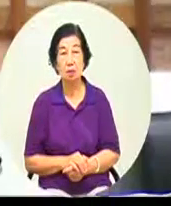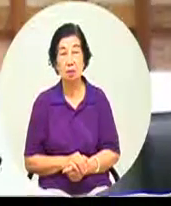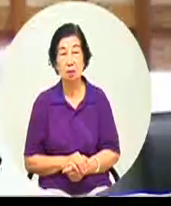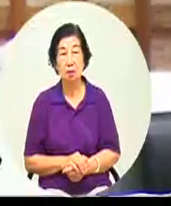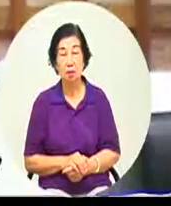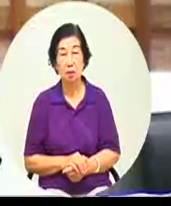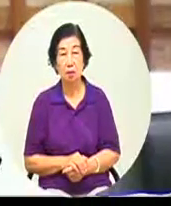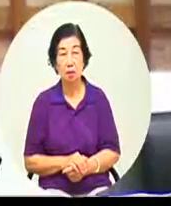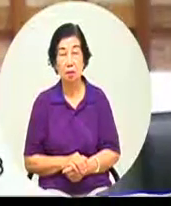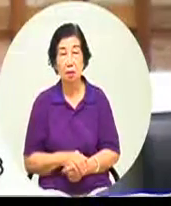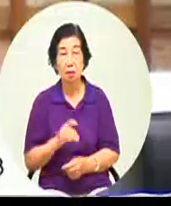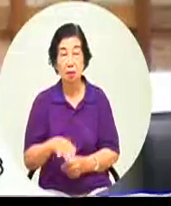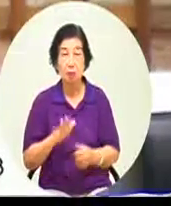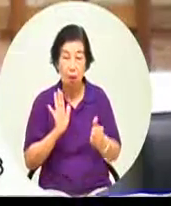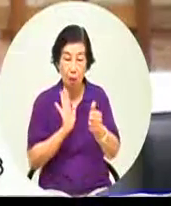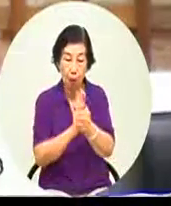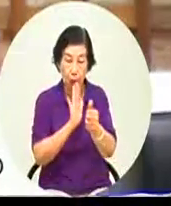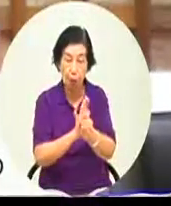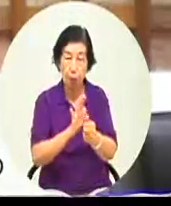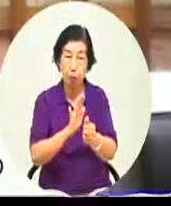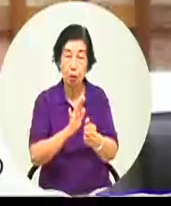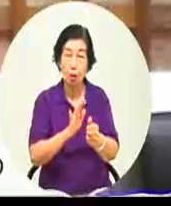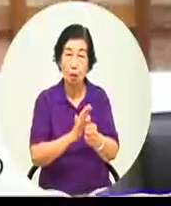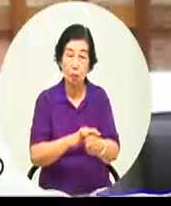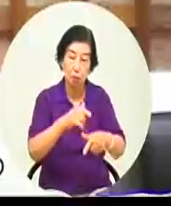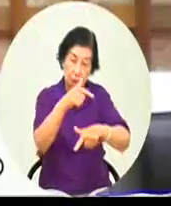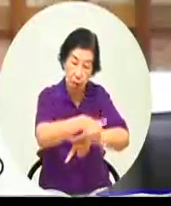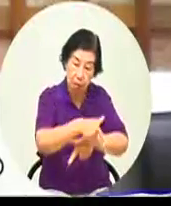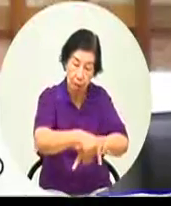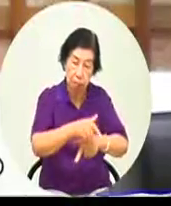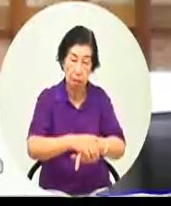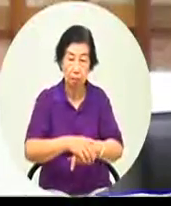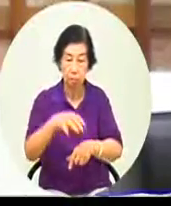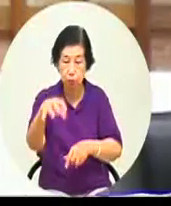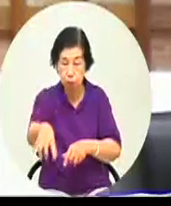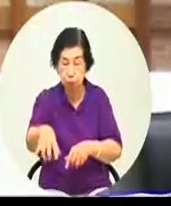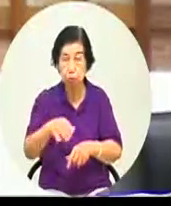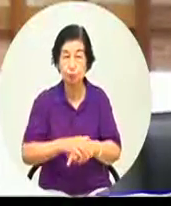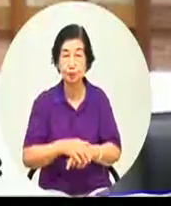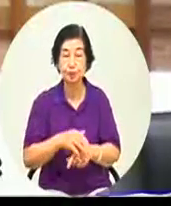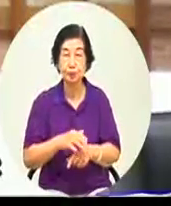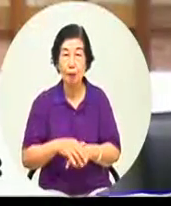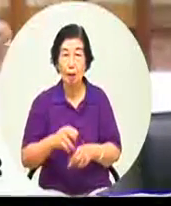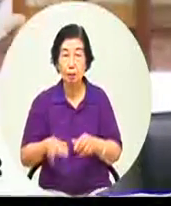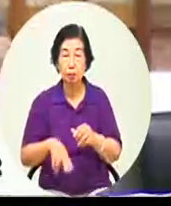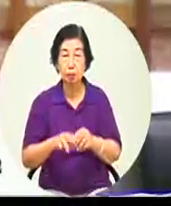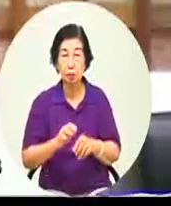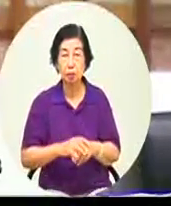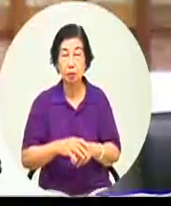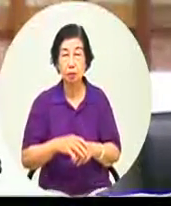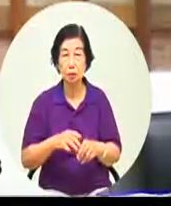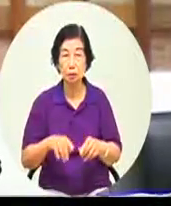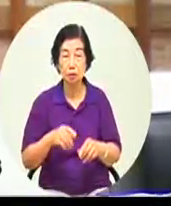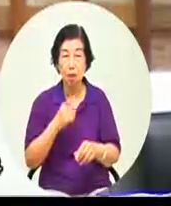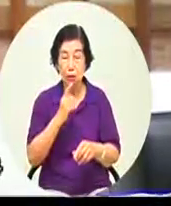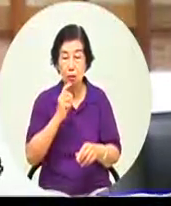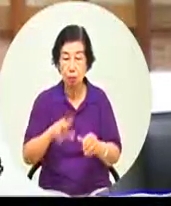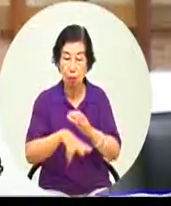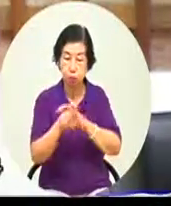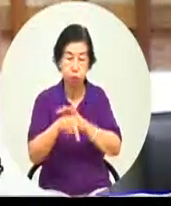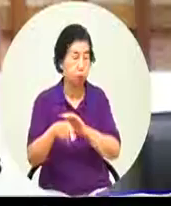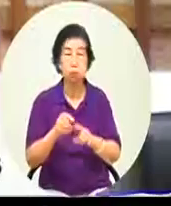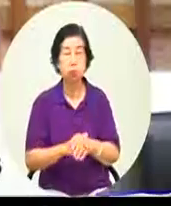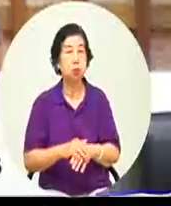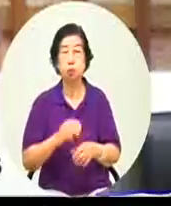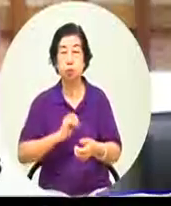你有要推南进，可是这个南进不是空有口号啊，我们要整个要做一个配套，它到底实际的人数并不是